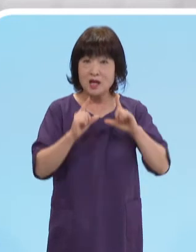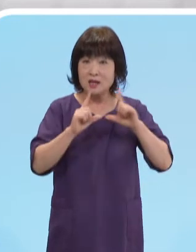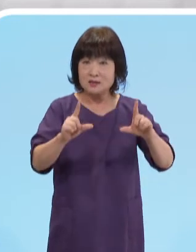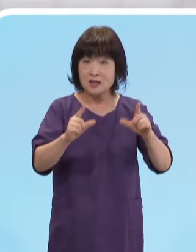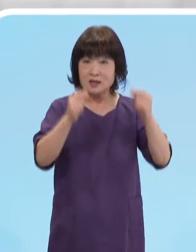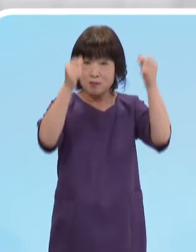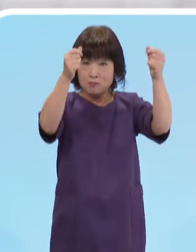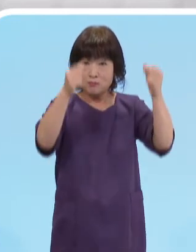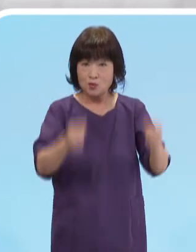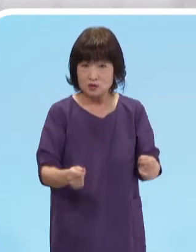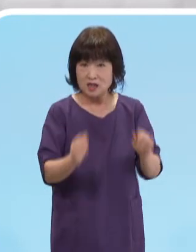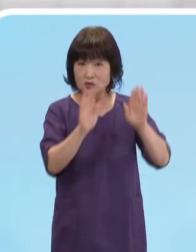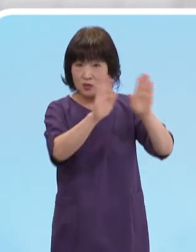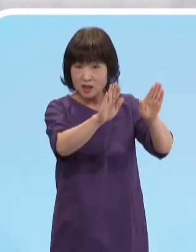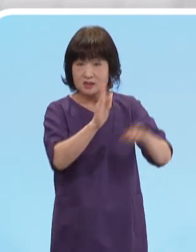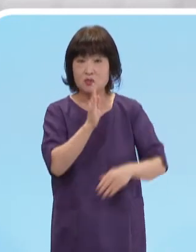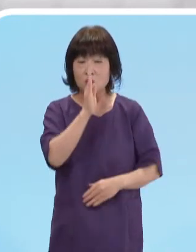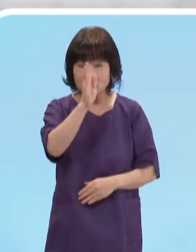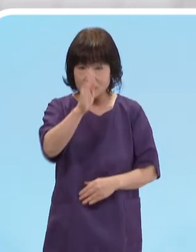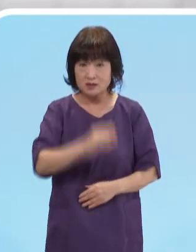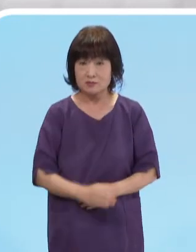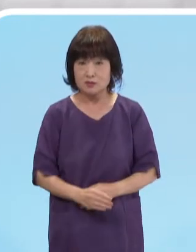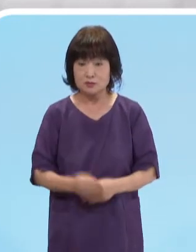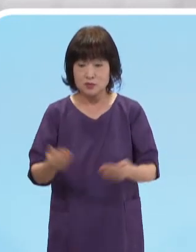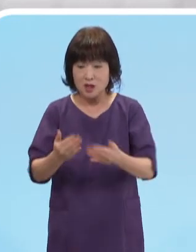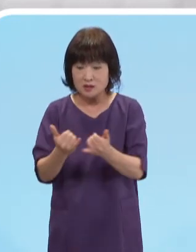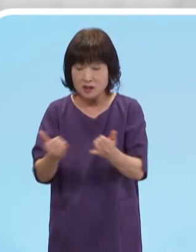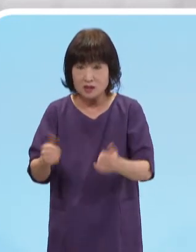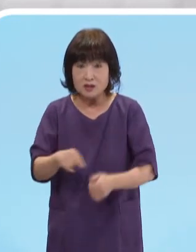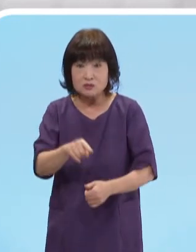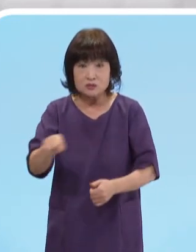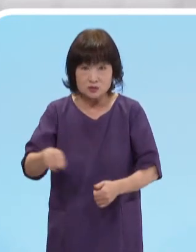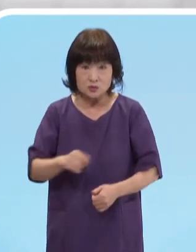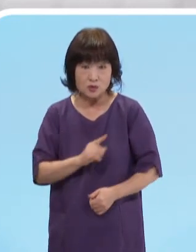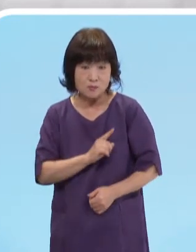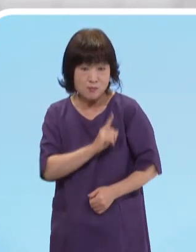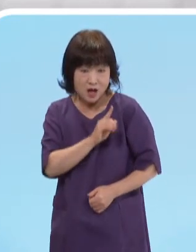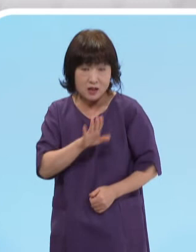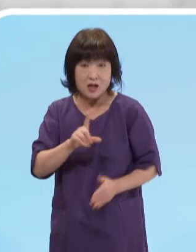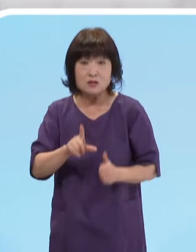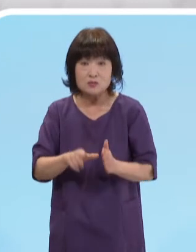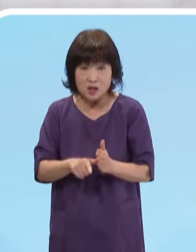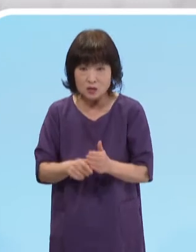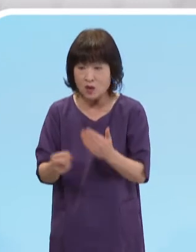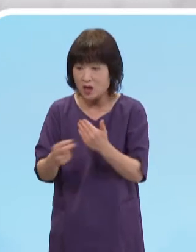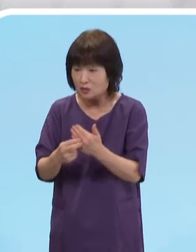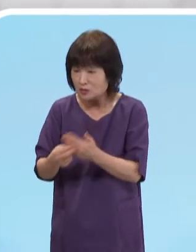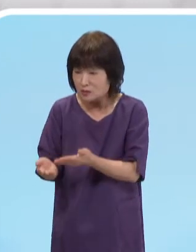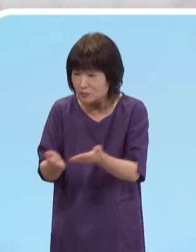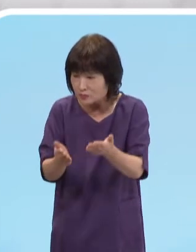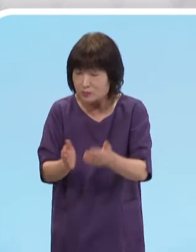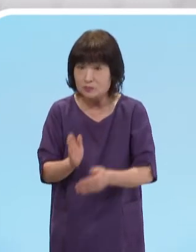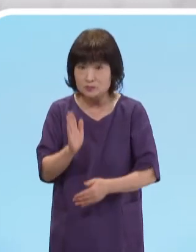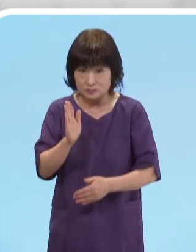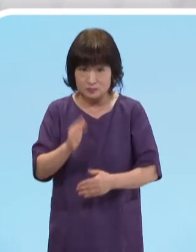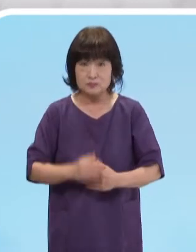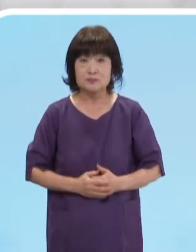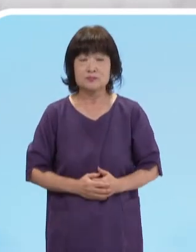言ポスターの掲示をお願いします。発熱などの症状がある従業員には受診を勧めましょ